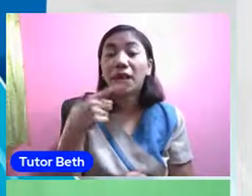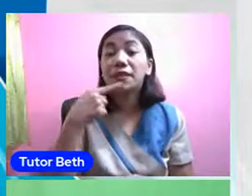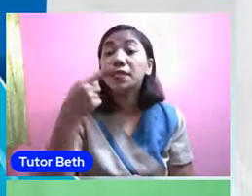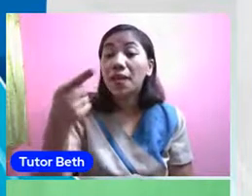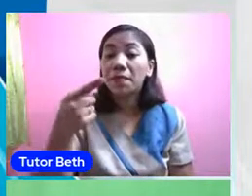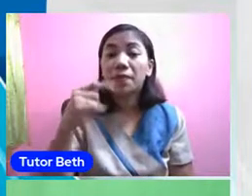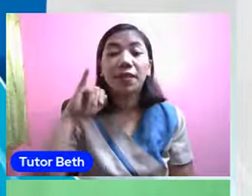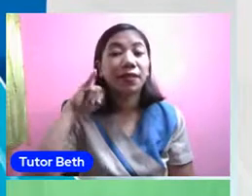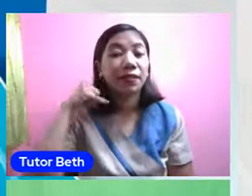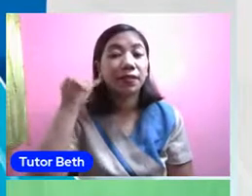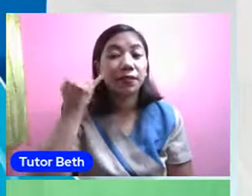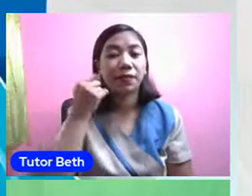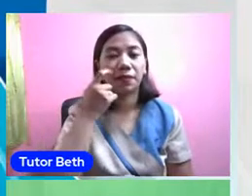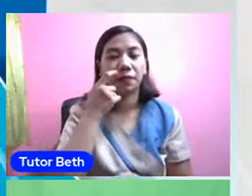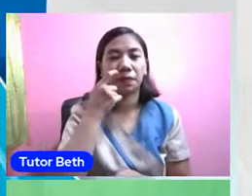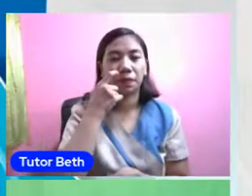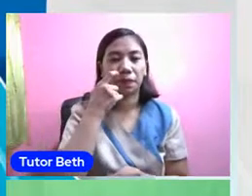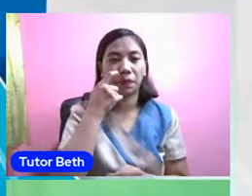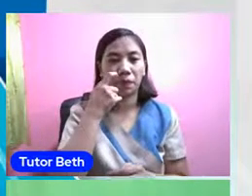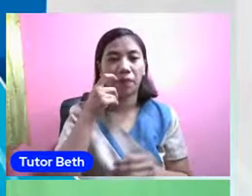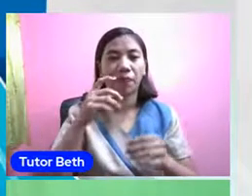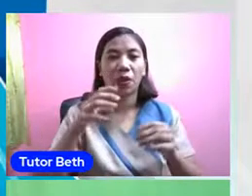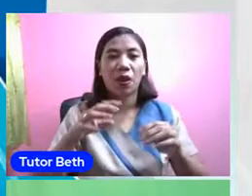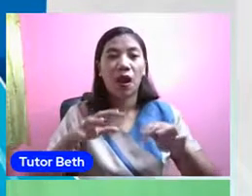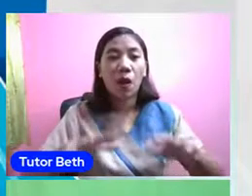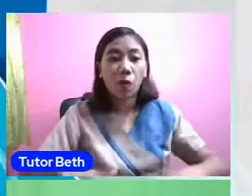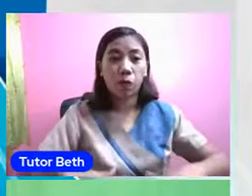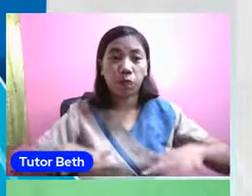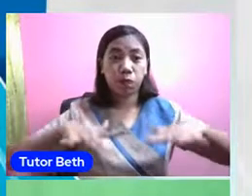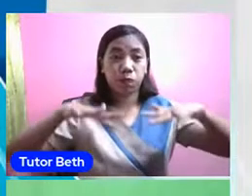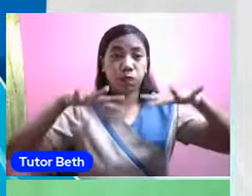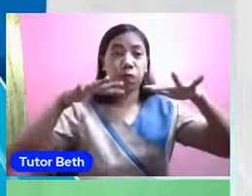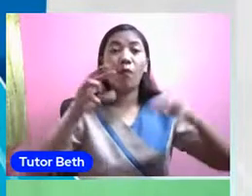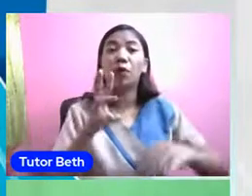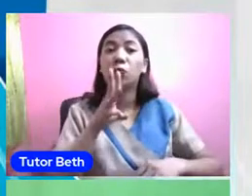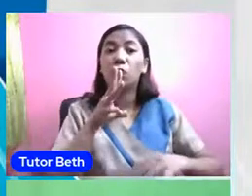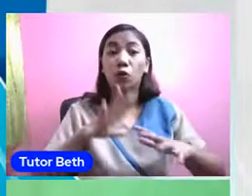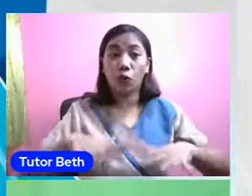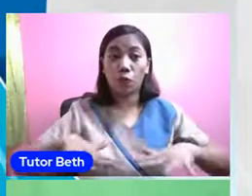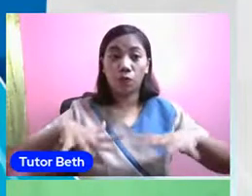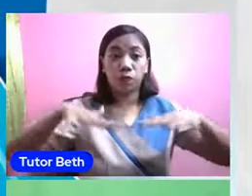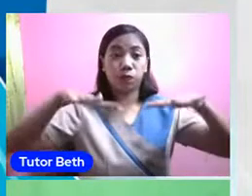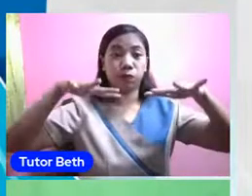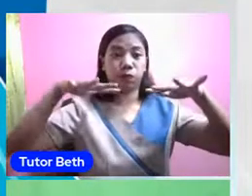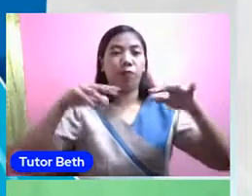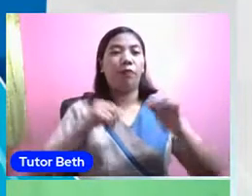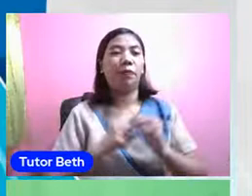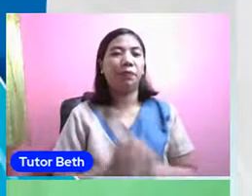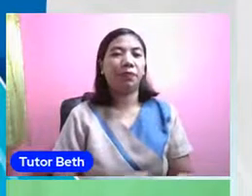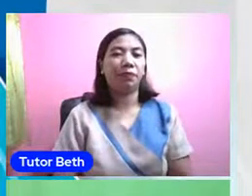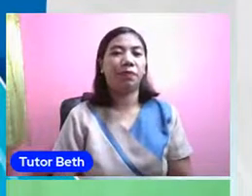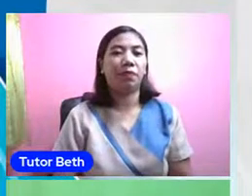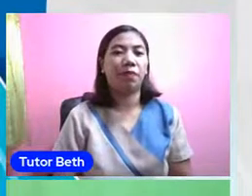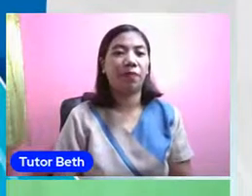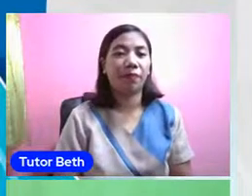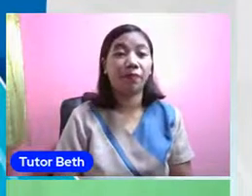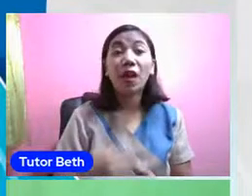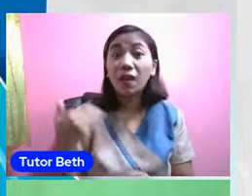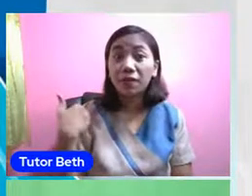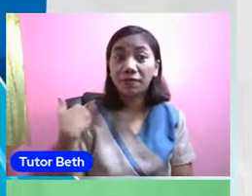Justine, flood daw, flood or baha. Okay, tama, baha. Meron pa ba?